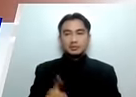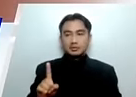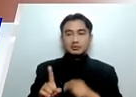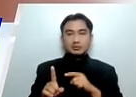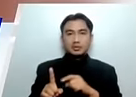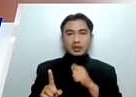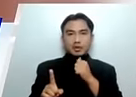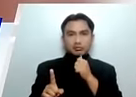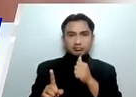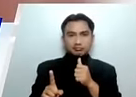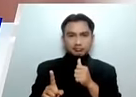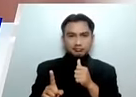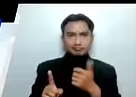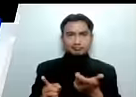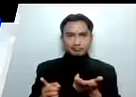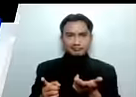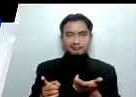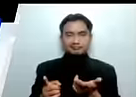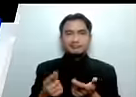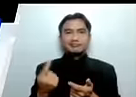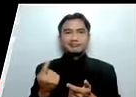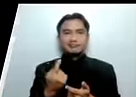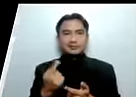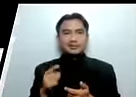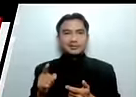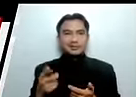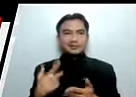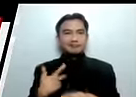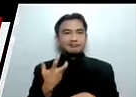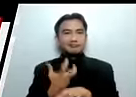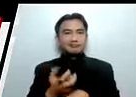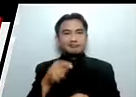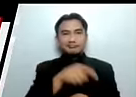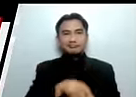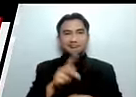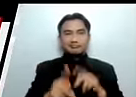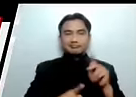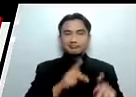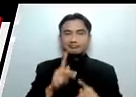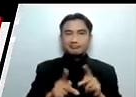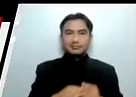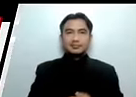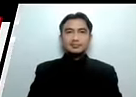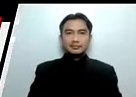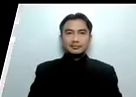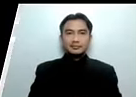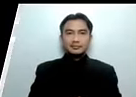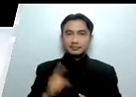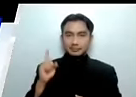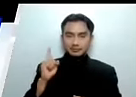dito, kundi ang netizens. Sinimulan ang plano noong August 29,